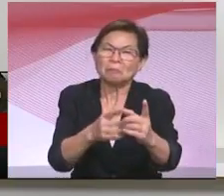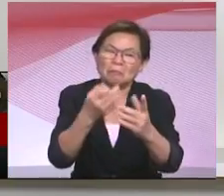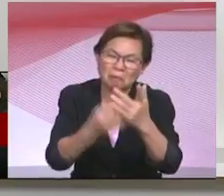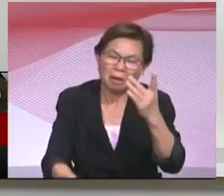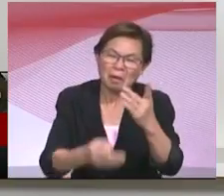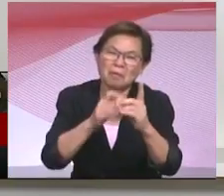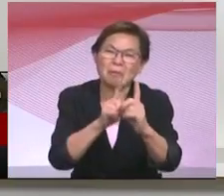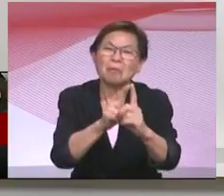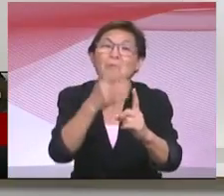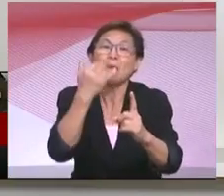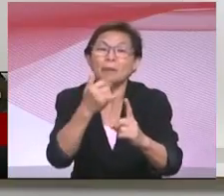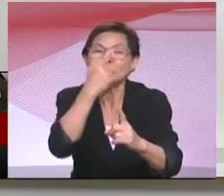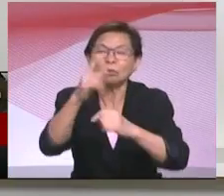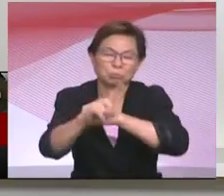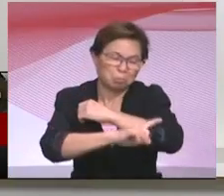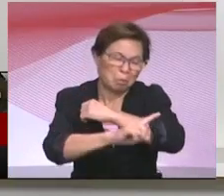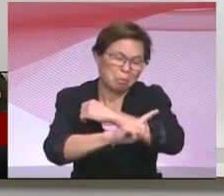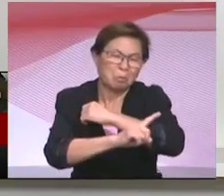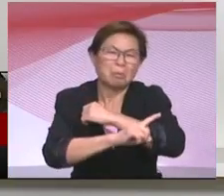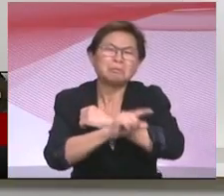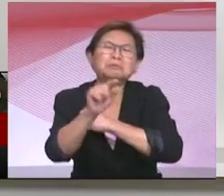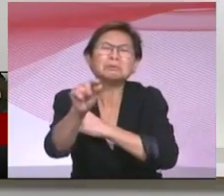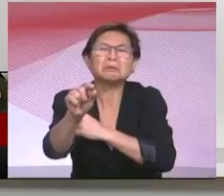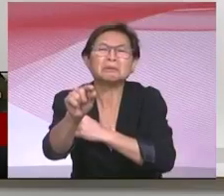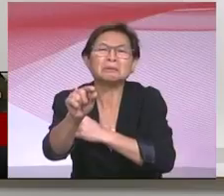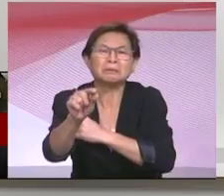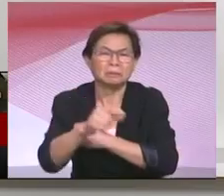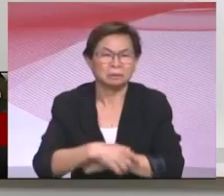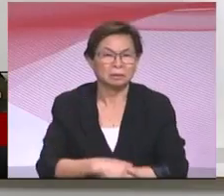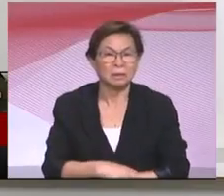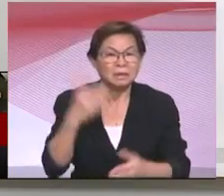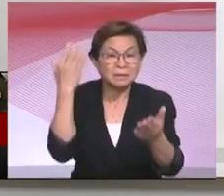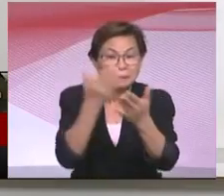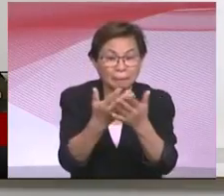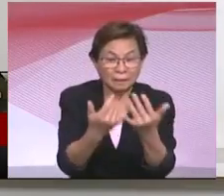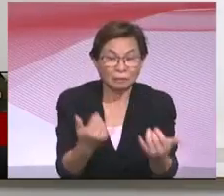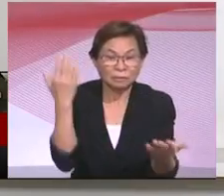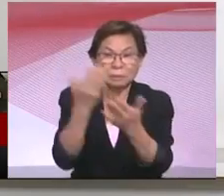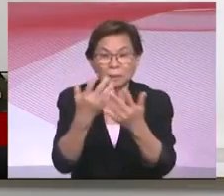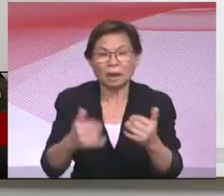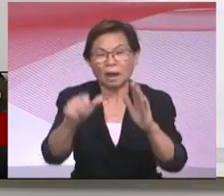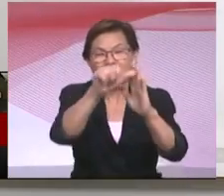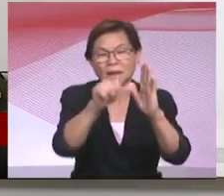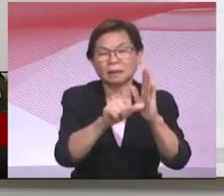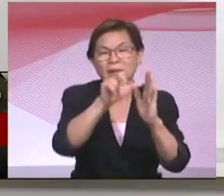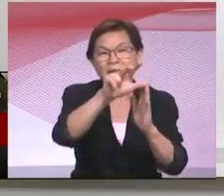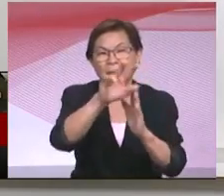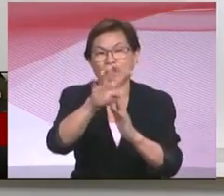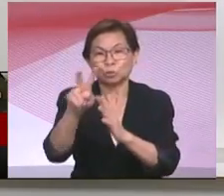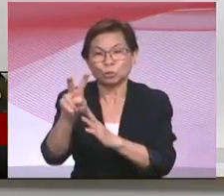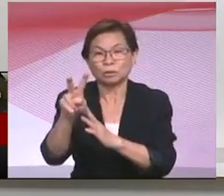kerana undang-undangnya dari segi hukumannya begitu rendah. Setakat hari ini, kerana Akta